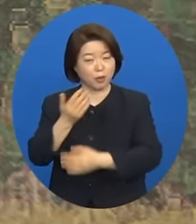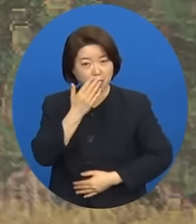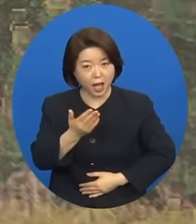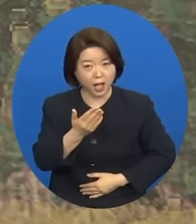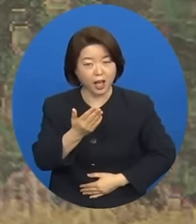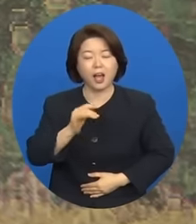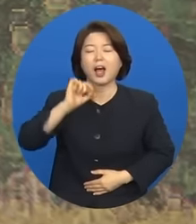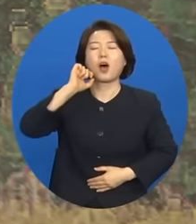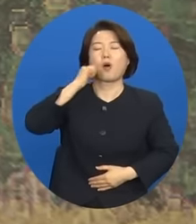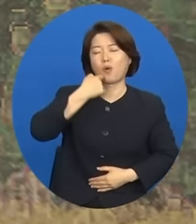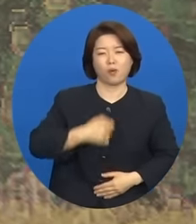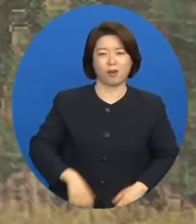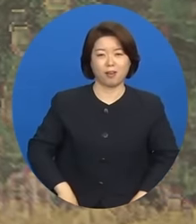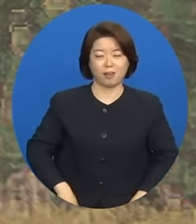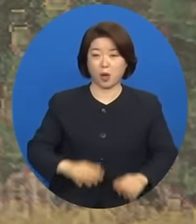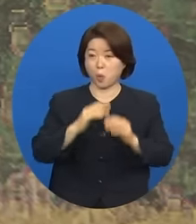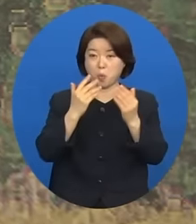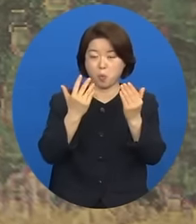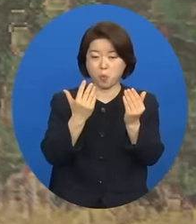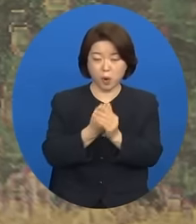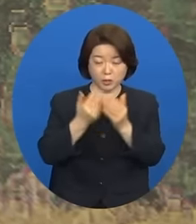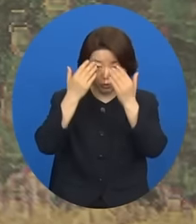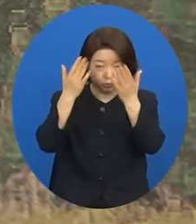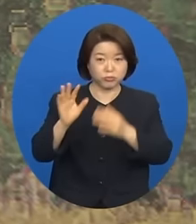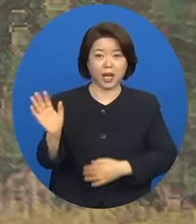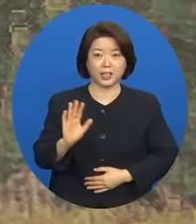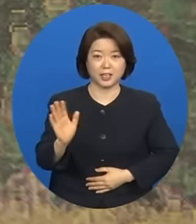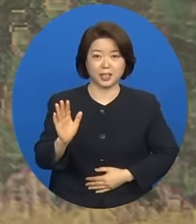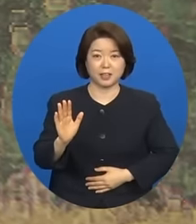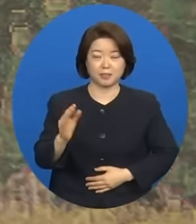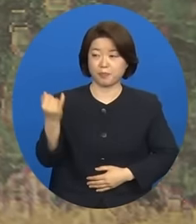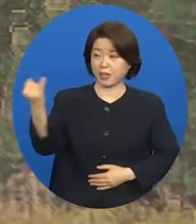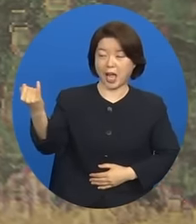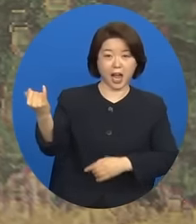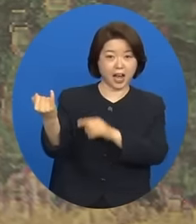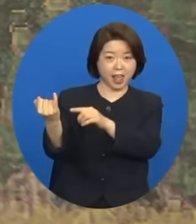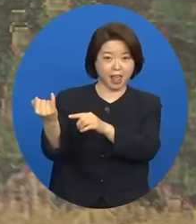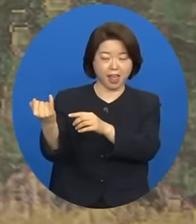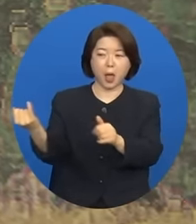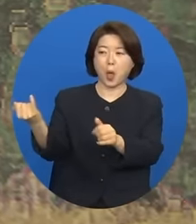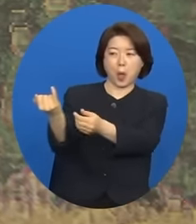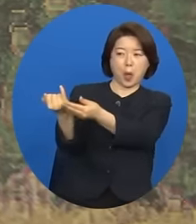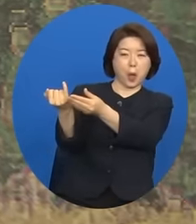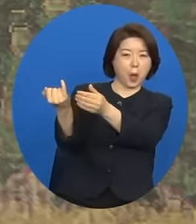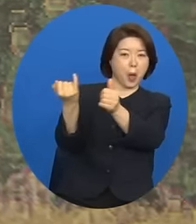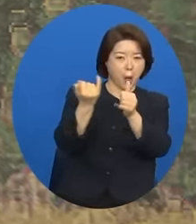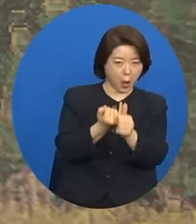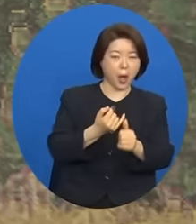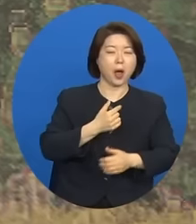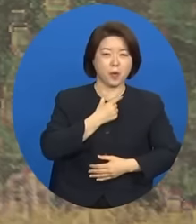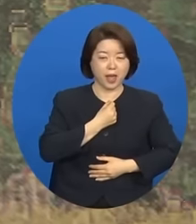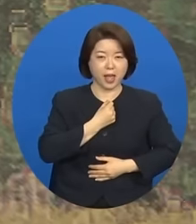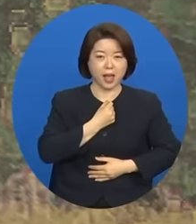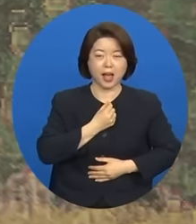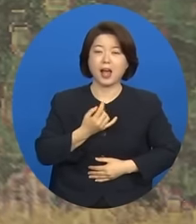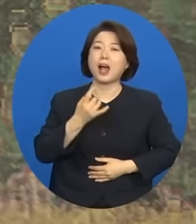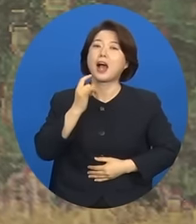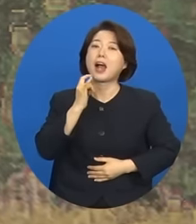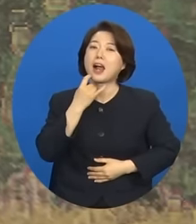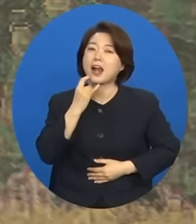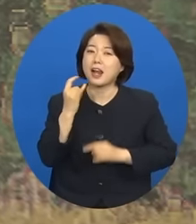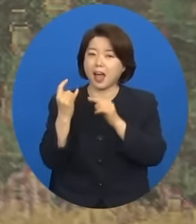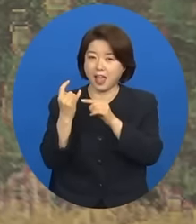물론 완전 무보수는 아니었습니다. 아내들을 얻기 위해서 일한 것이었죠. 라헬을 위하여 속은